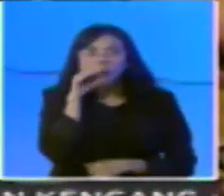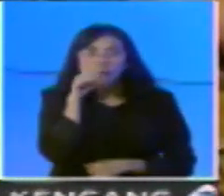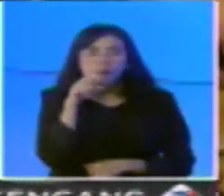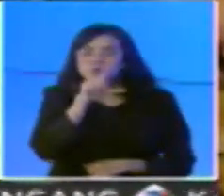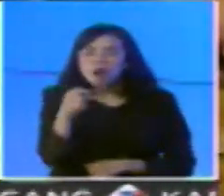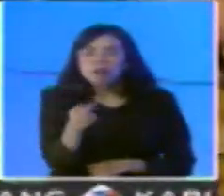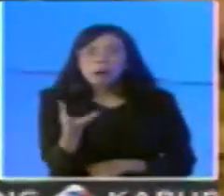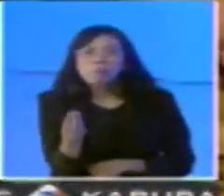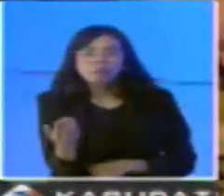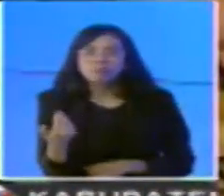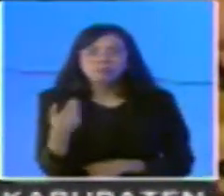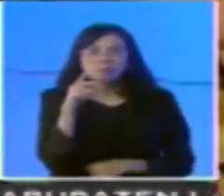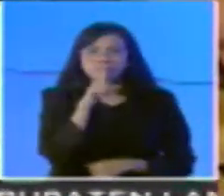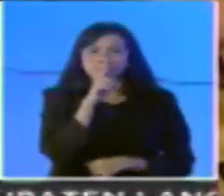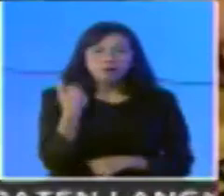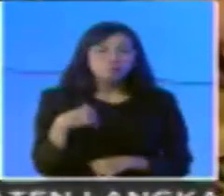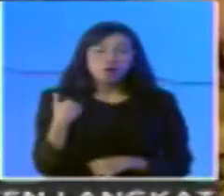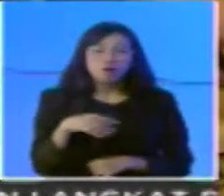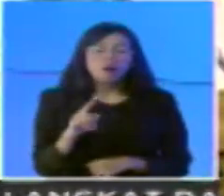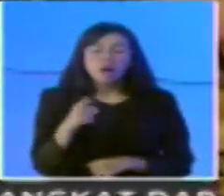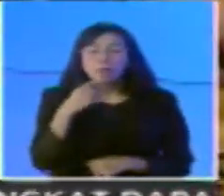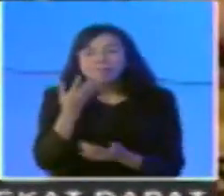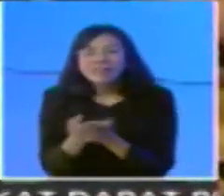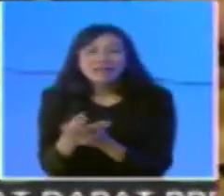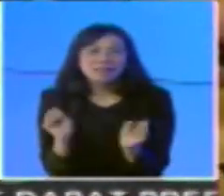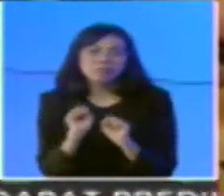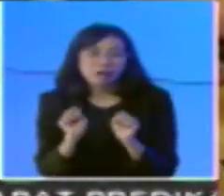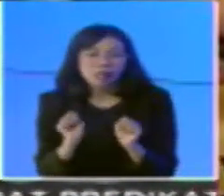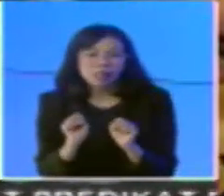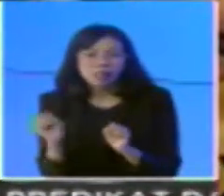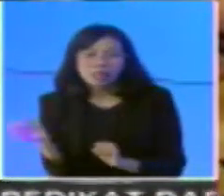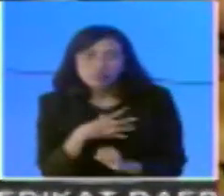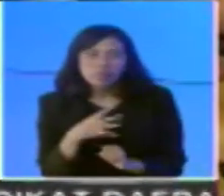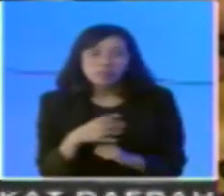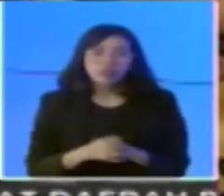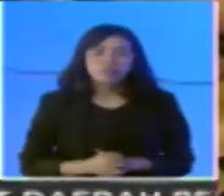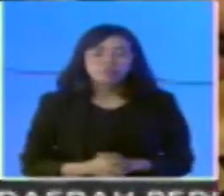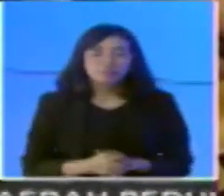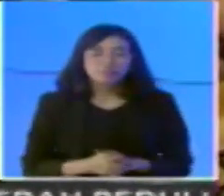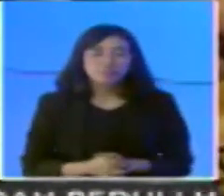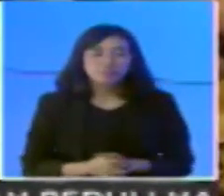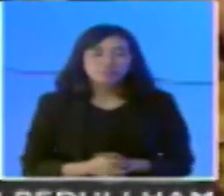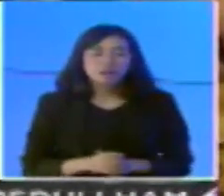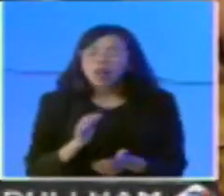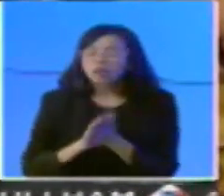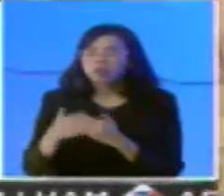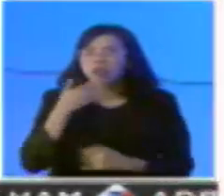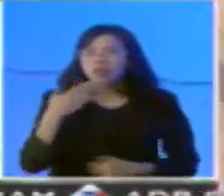bulan. Kalau sudah saya bilang secepatnya berarti dalam waktu harian. Sudah, tanyakan langsung ke